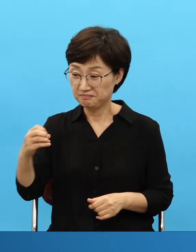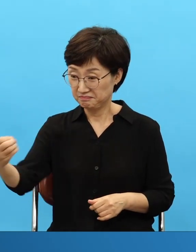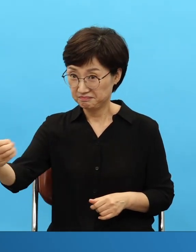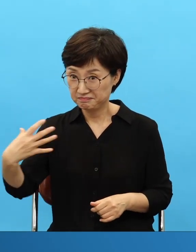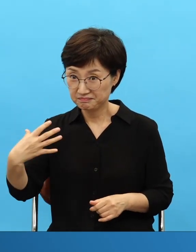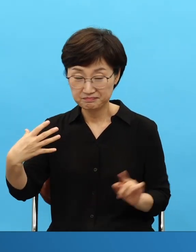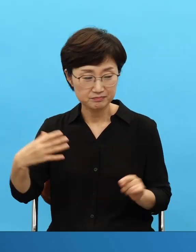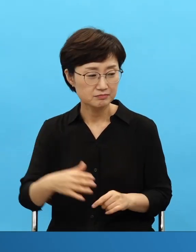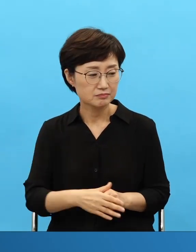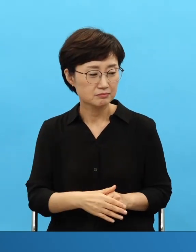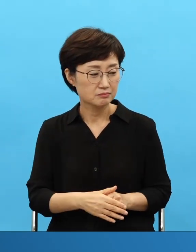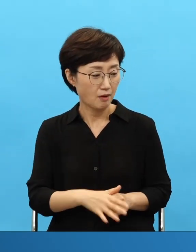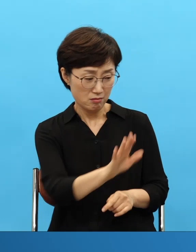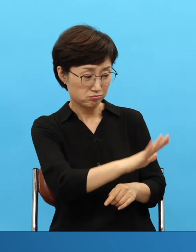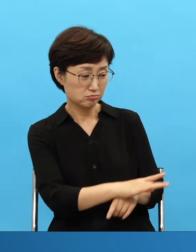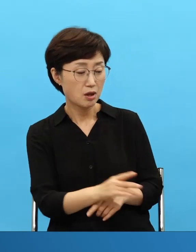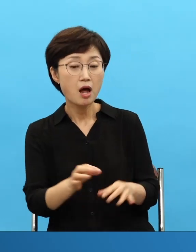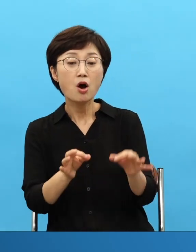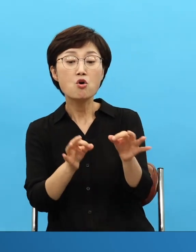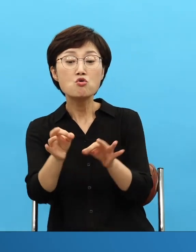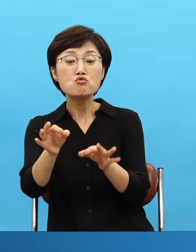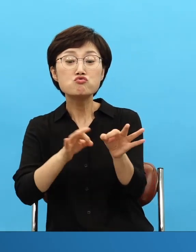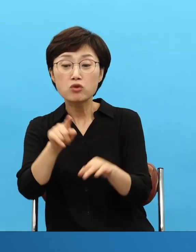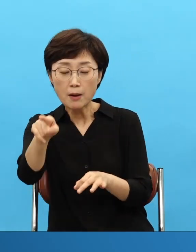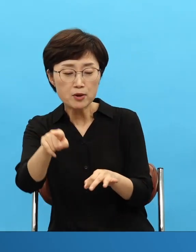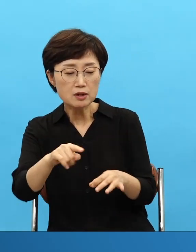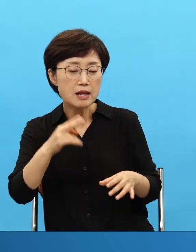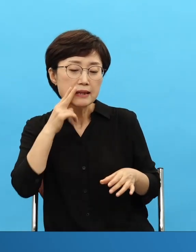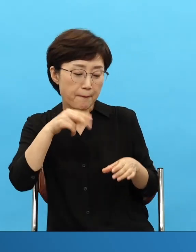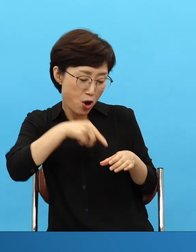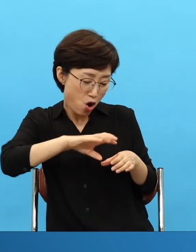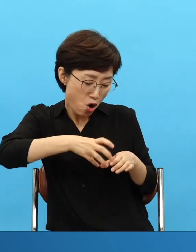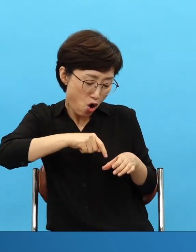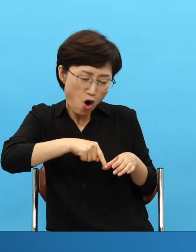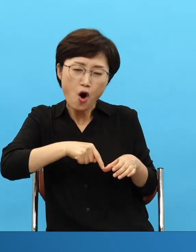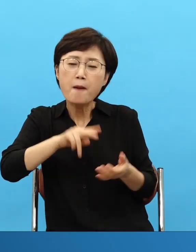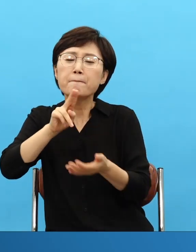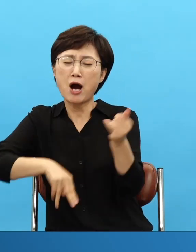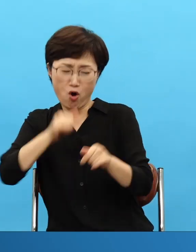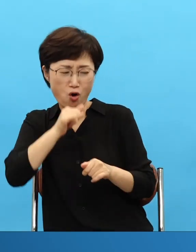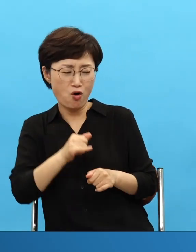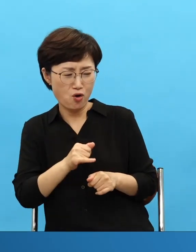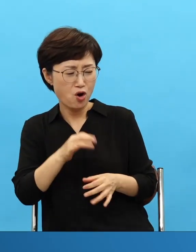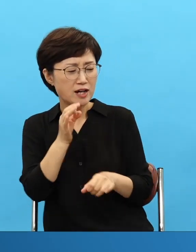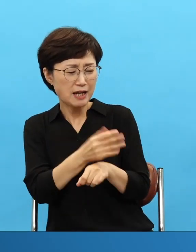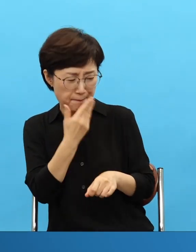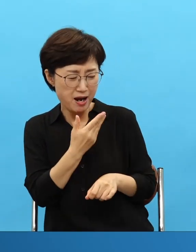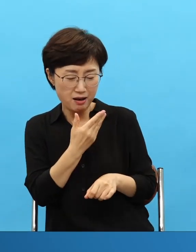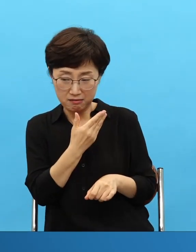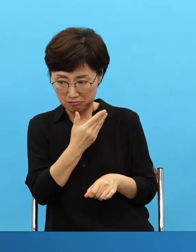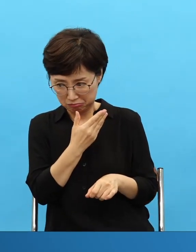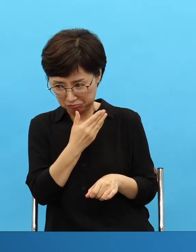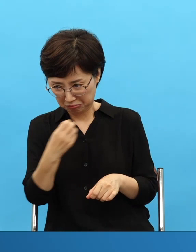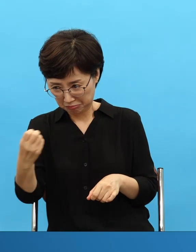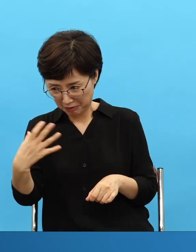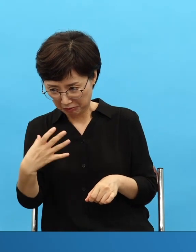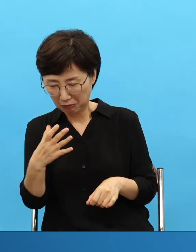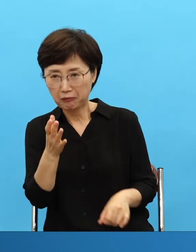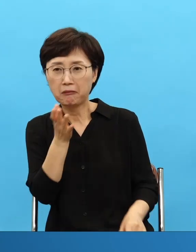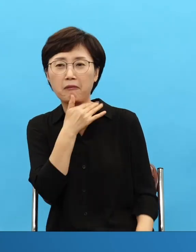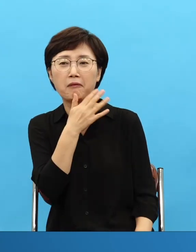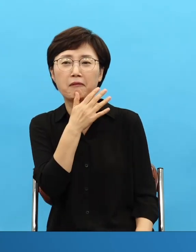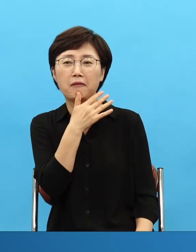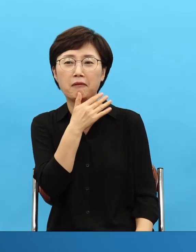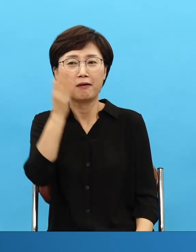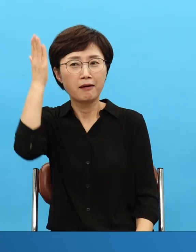선교사님이 그거 팝니다 이러더라고요. And the missionary 그래요. said, oh, they sell that here. 그래 별거 아닌 건데요. 한국 사람 아무데나